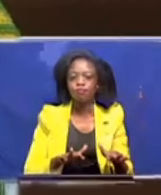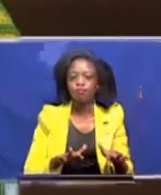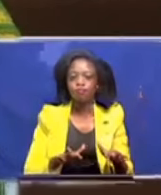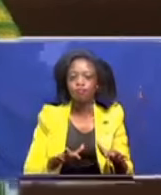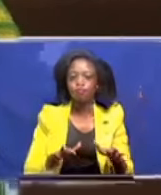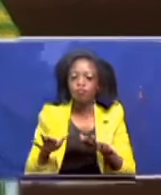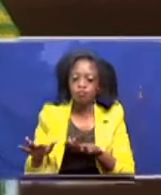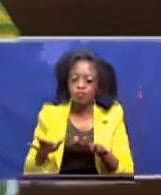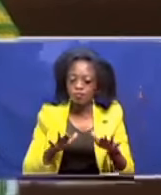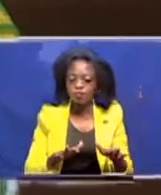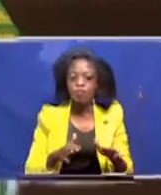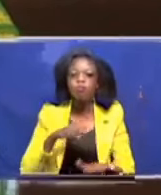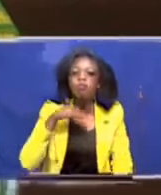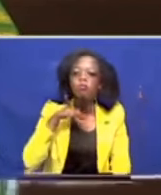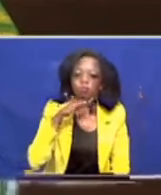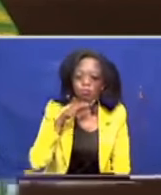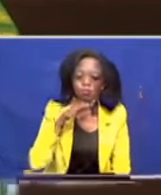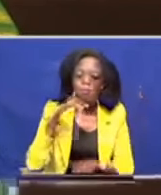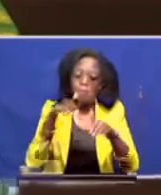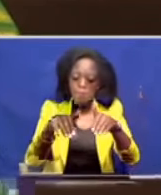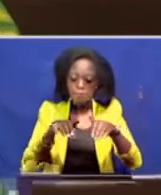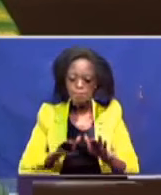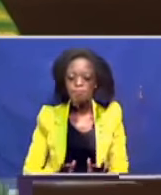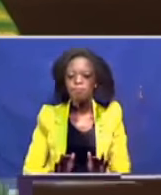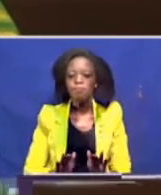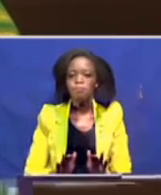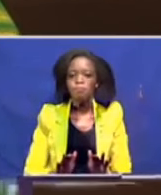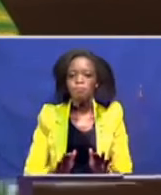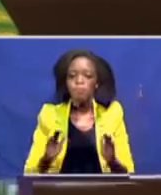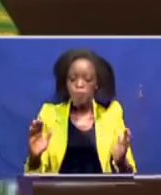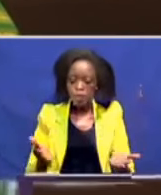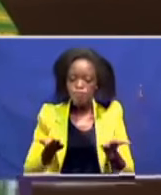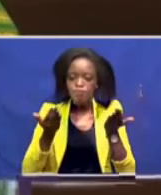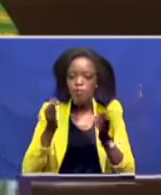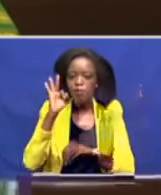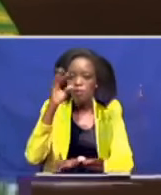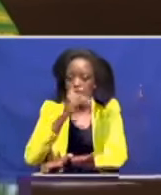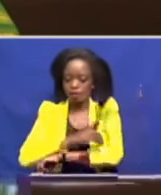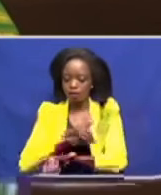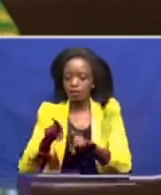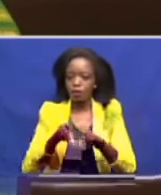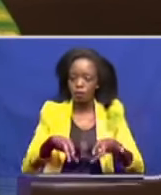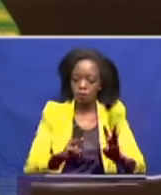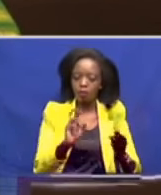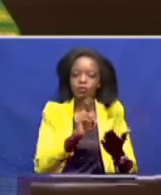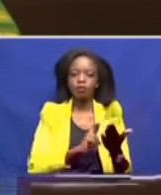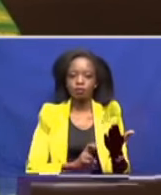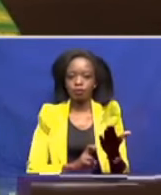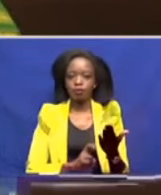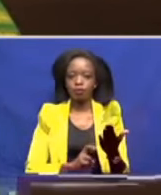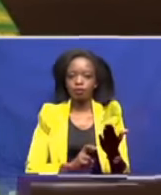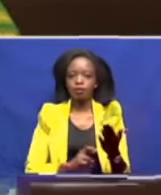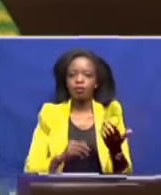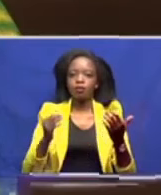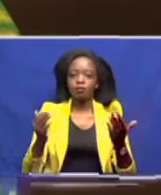Pilato, akafa, akazikwa, akafuka siku ya tatu ilivyoandikwa, akapaa